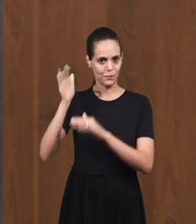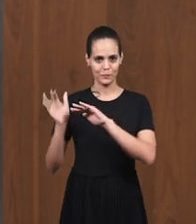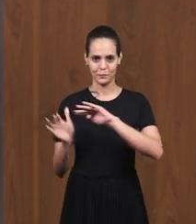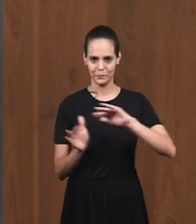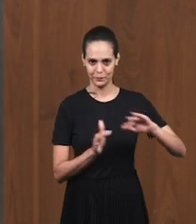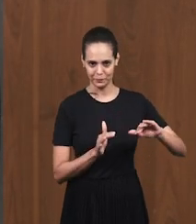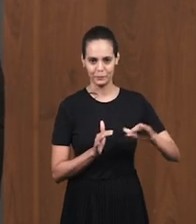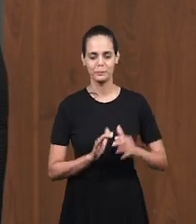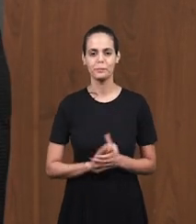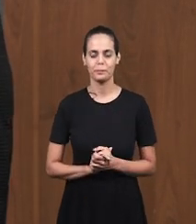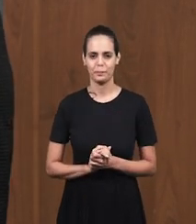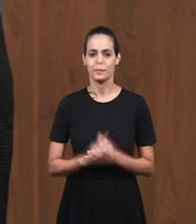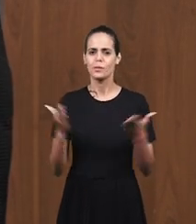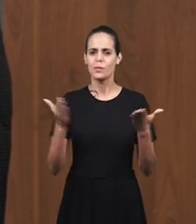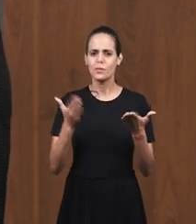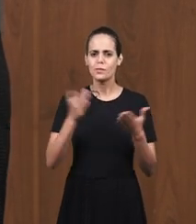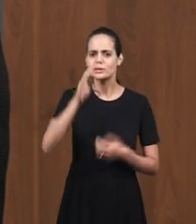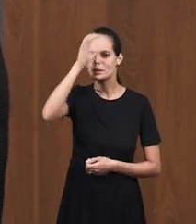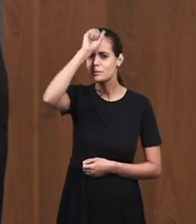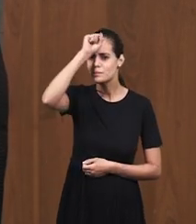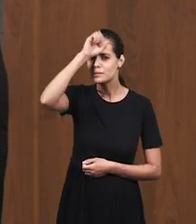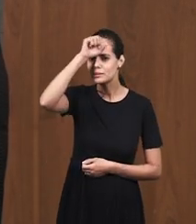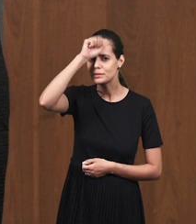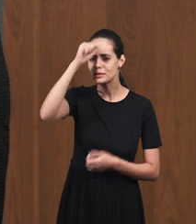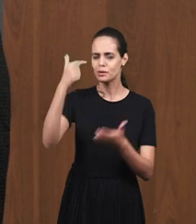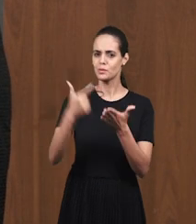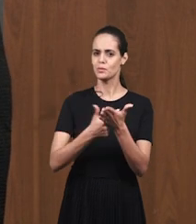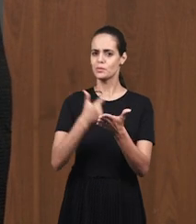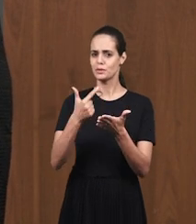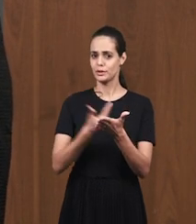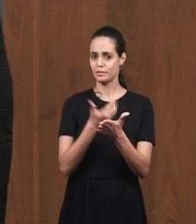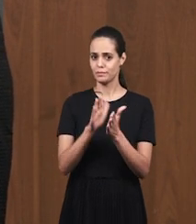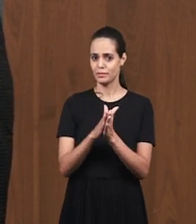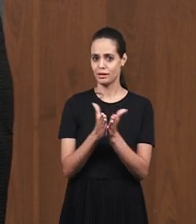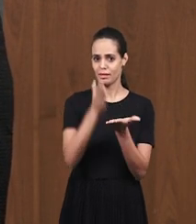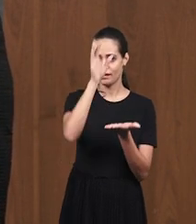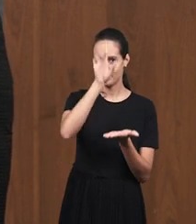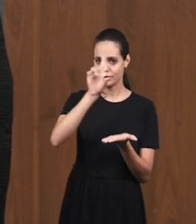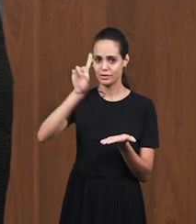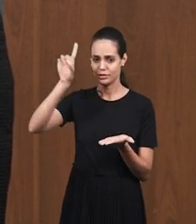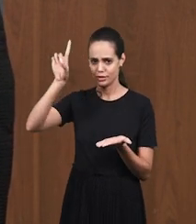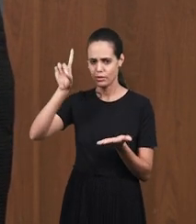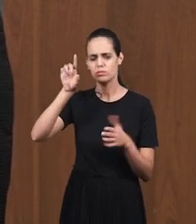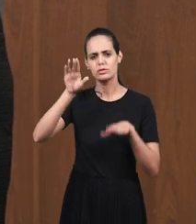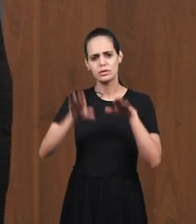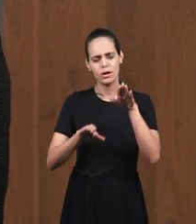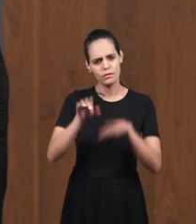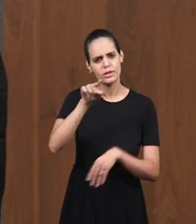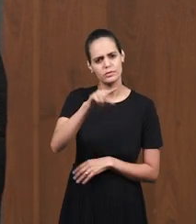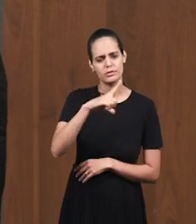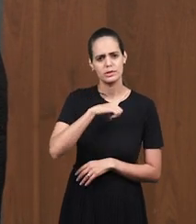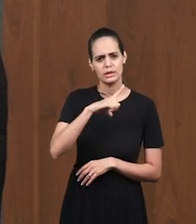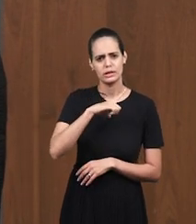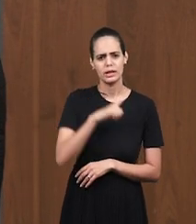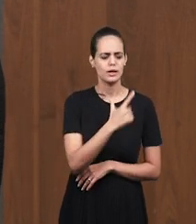nous allons apprendre sur ce livre ici, la Bible, la parole de Dieu. Peut-être